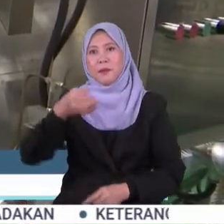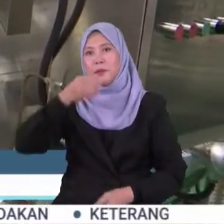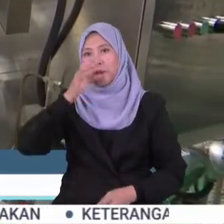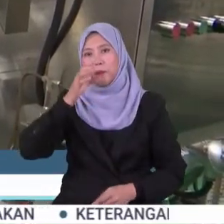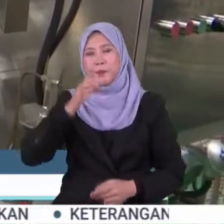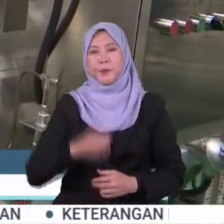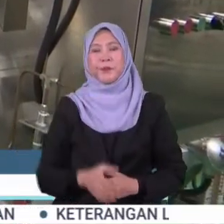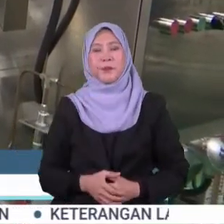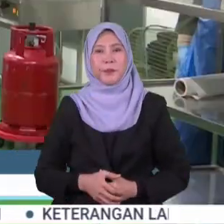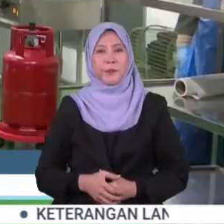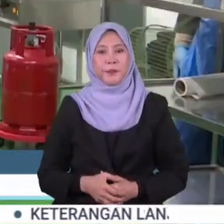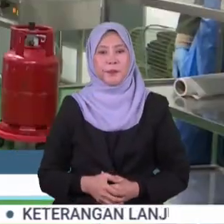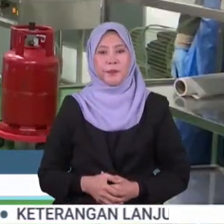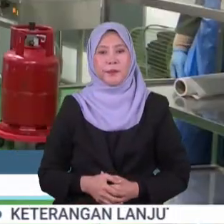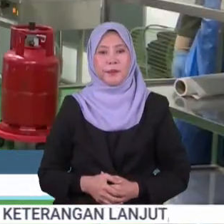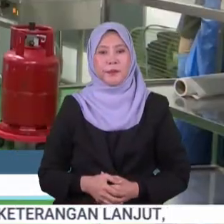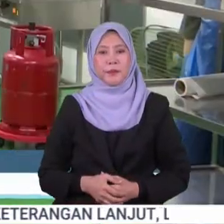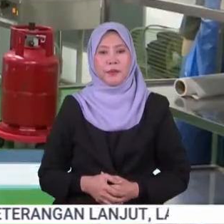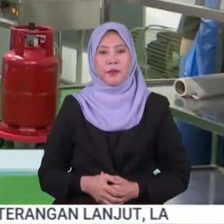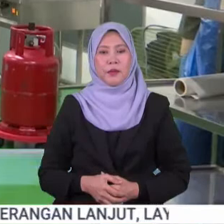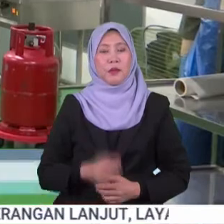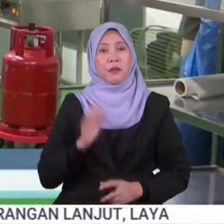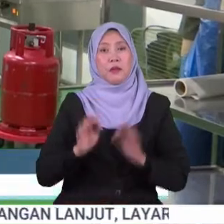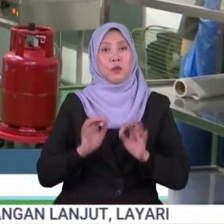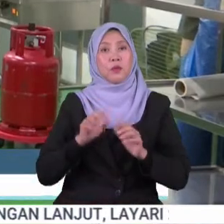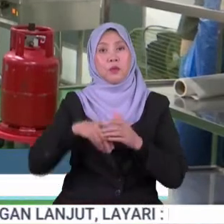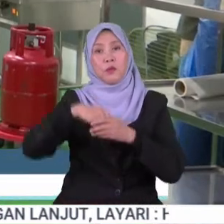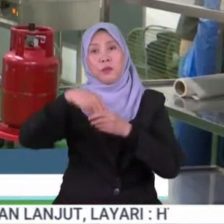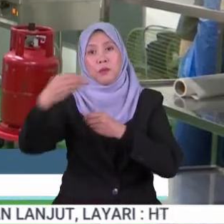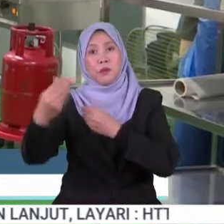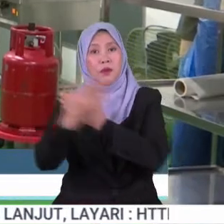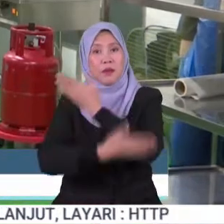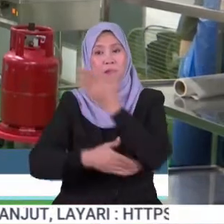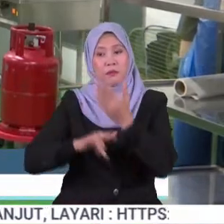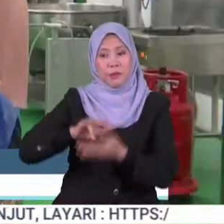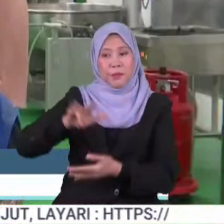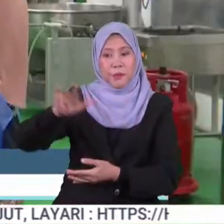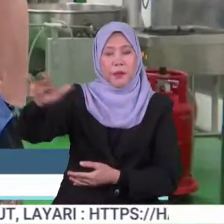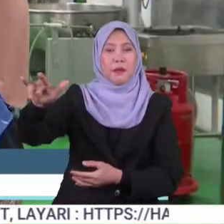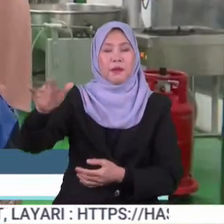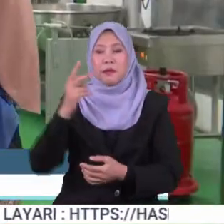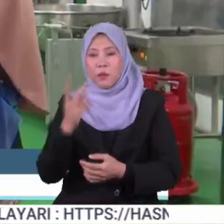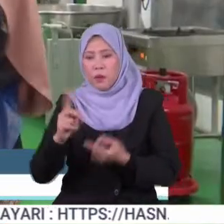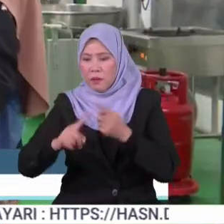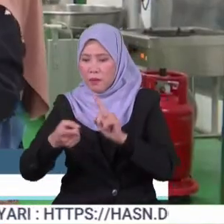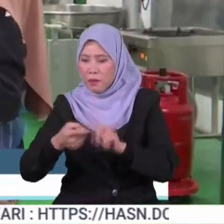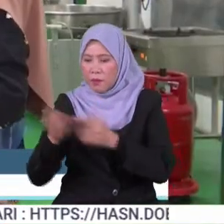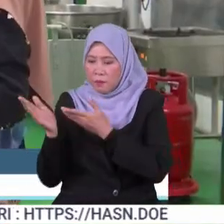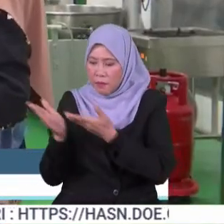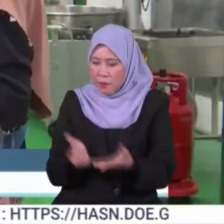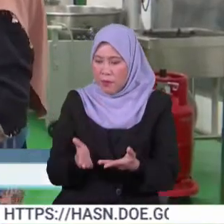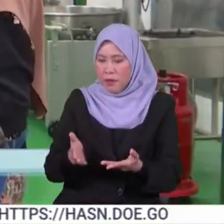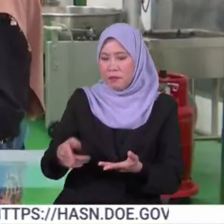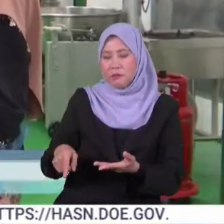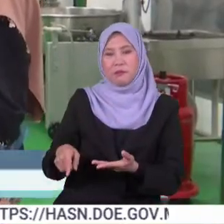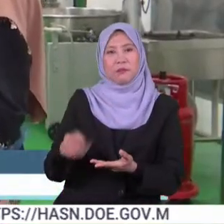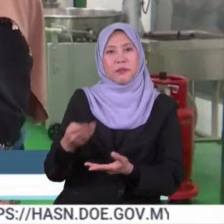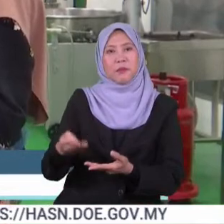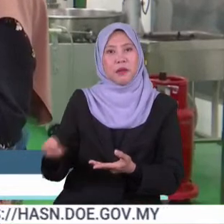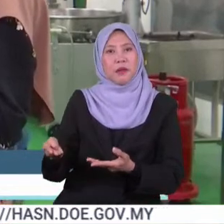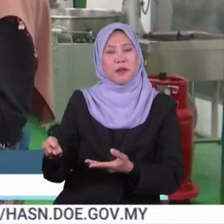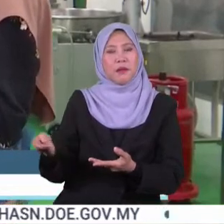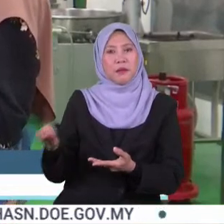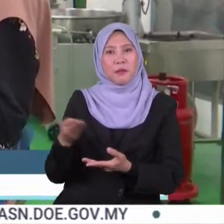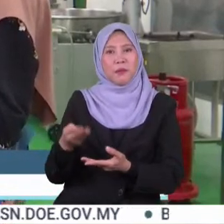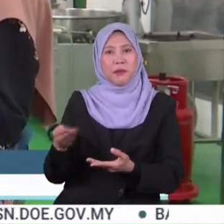minuman. Macam bila travel pergi overseas tu dengan kawan-kawan, tengok kawan-kawan buat keluar dia punya retort